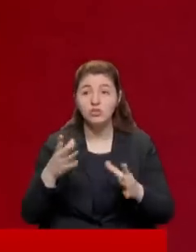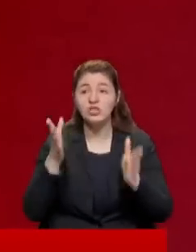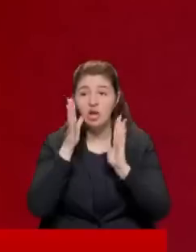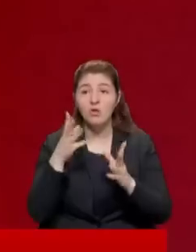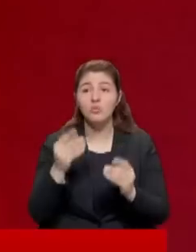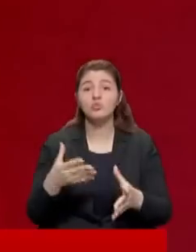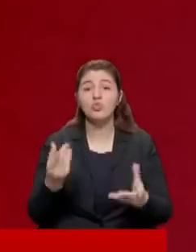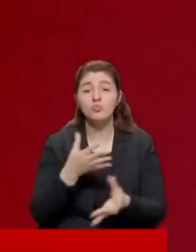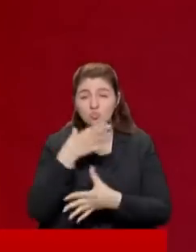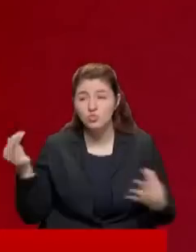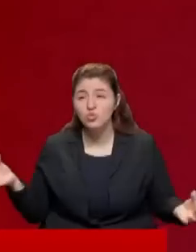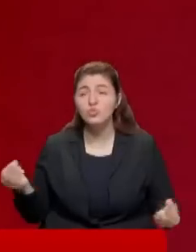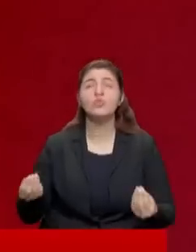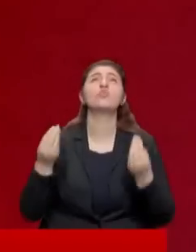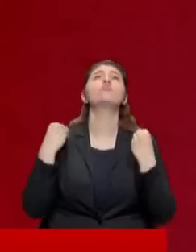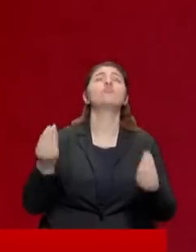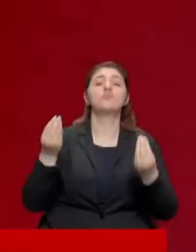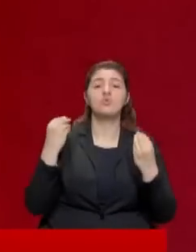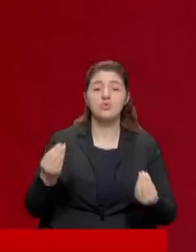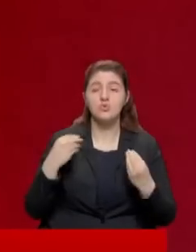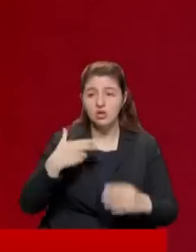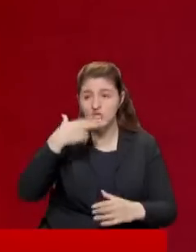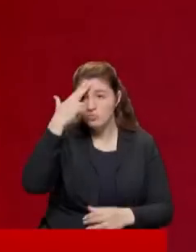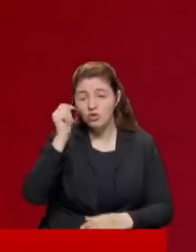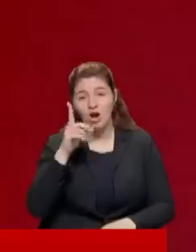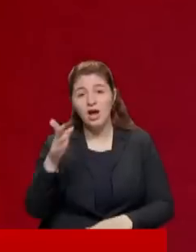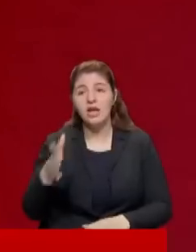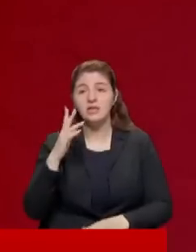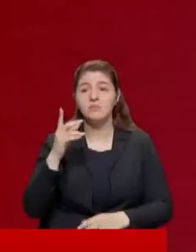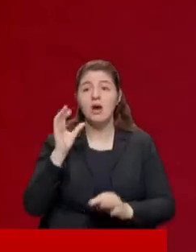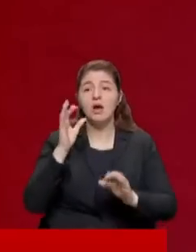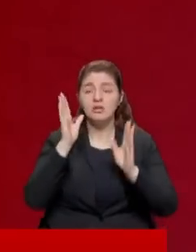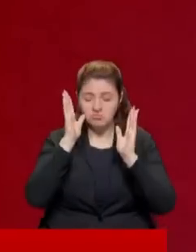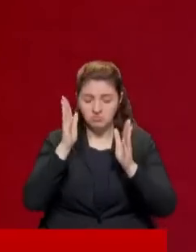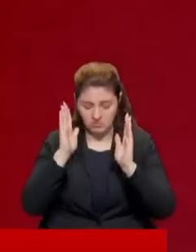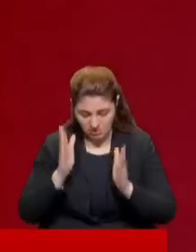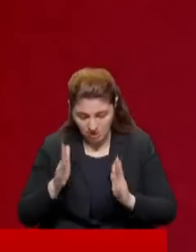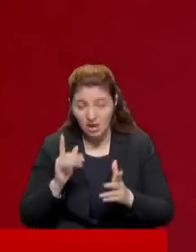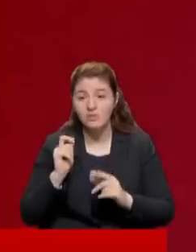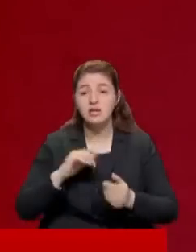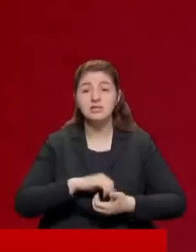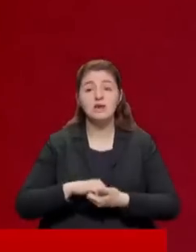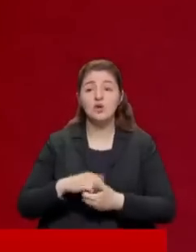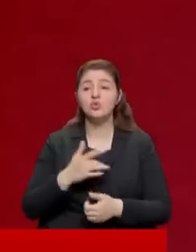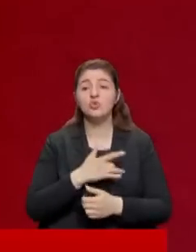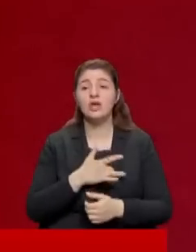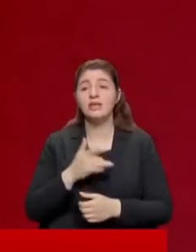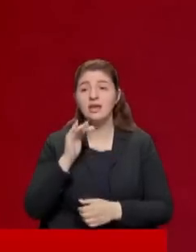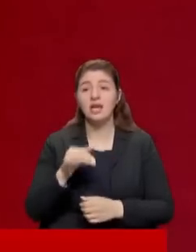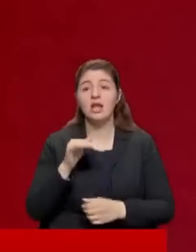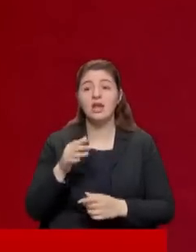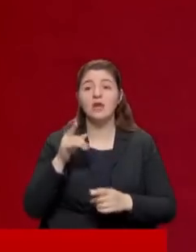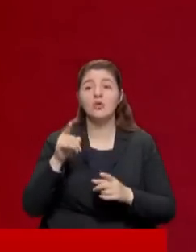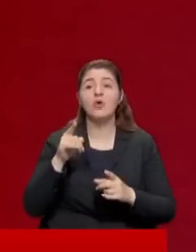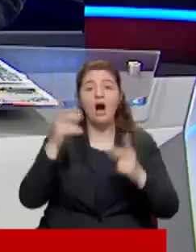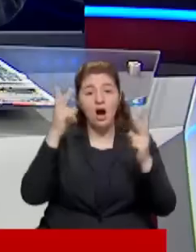cami olmasından müthiş mutlu. Evet, cuma günü oraya gidip anlı secdeye vardığında belki hiç samimiyetten, yüreğinden gelerek huşu